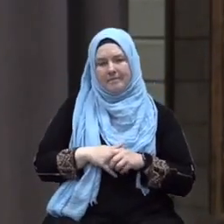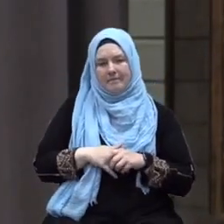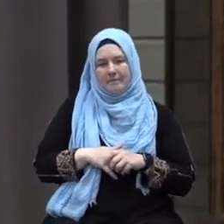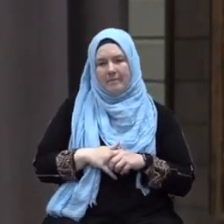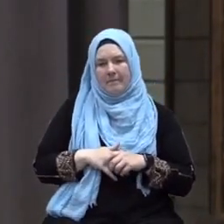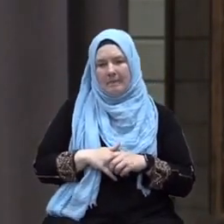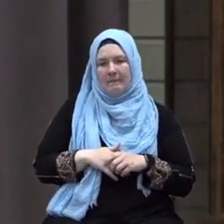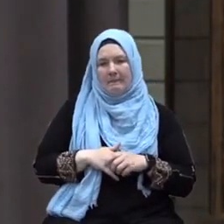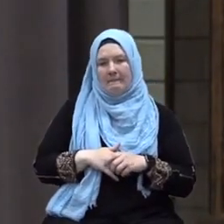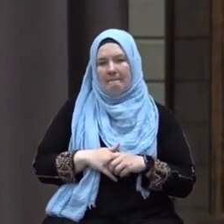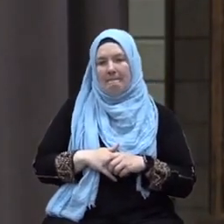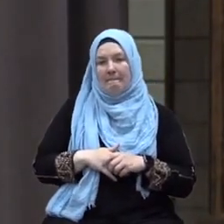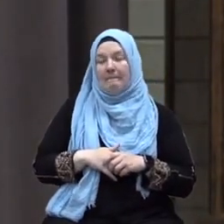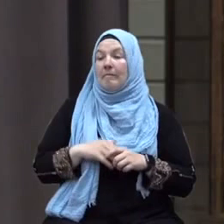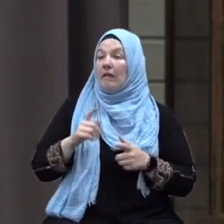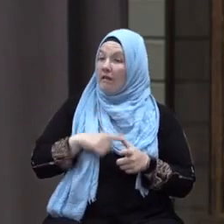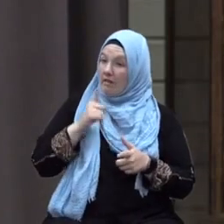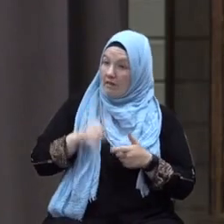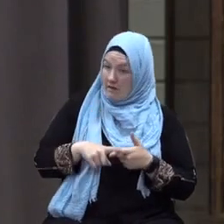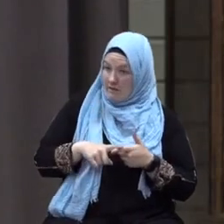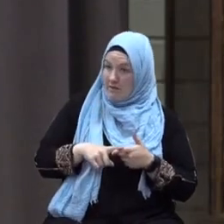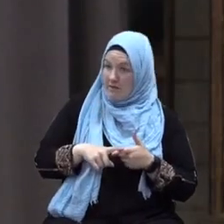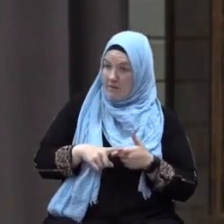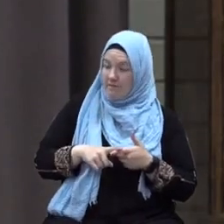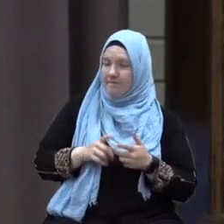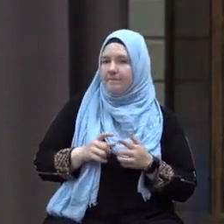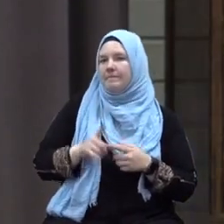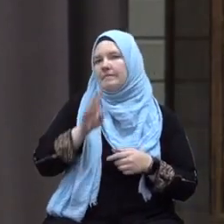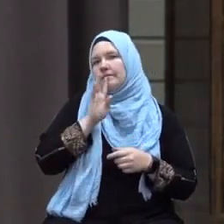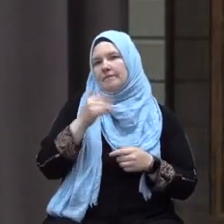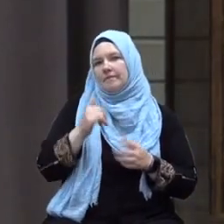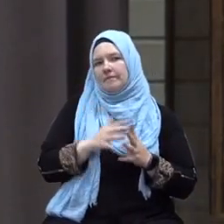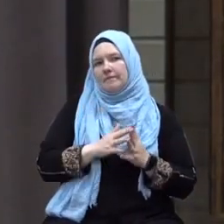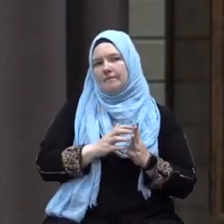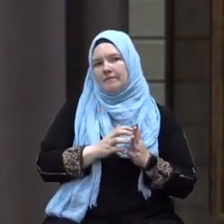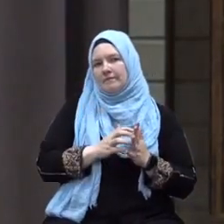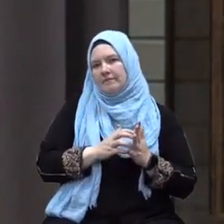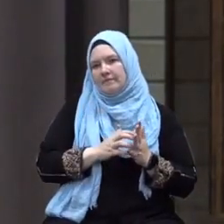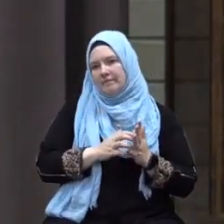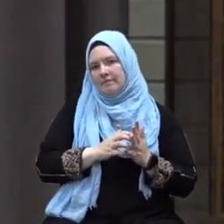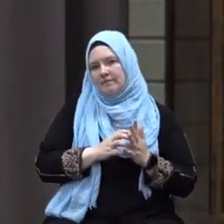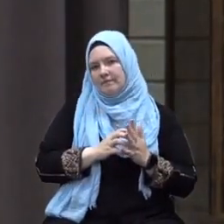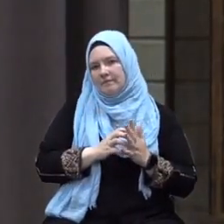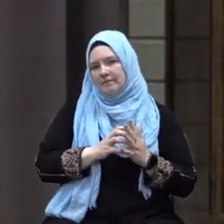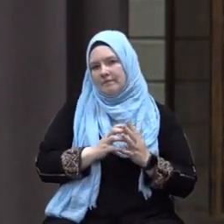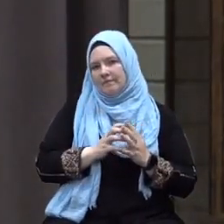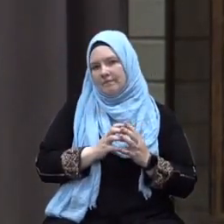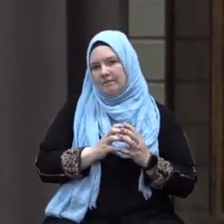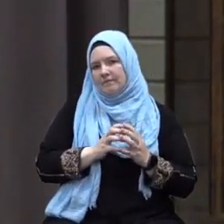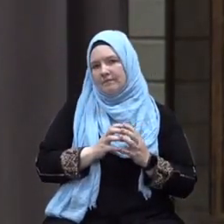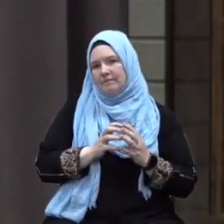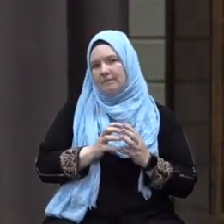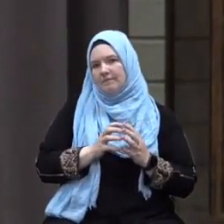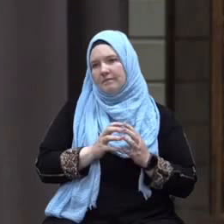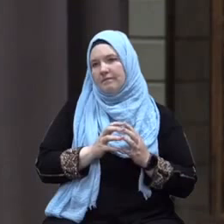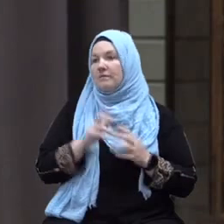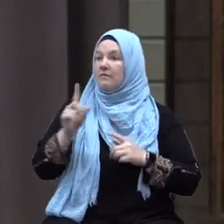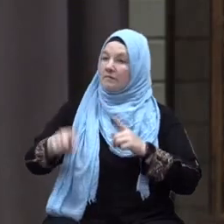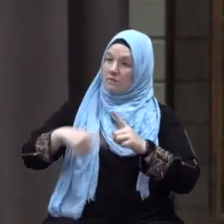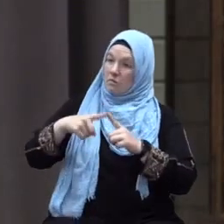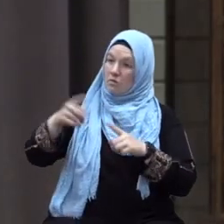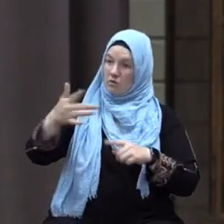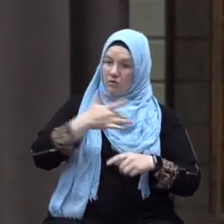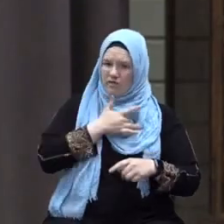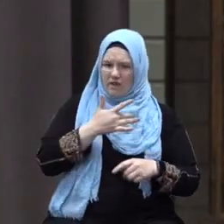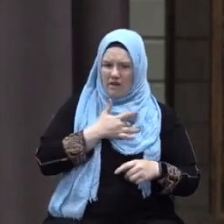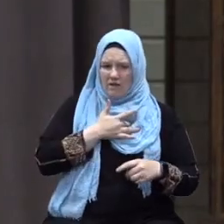فَمِنَ اللَّهِ. Then, ثُمَّ إِذَا مَسَّكُمُ الضُّرُّ فَإِلَيْهِ تَجْأَرُونَ. And when you feel